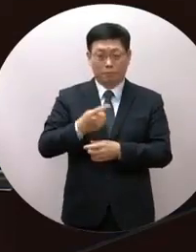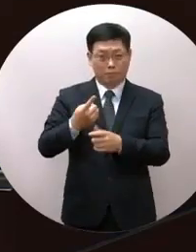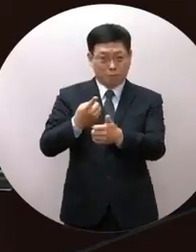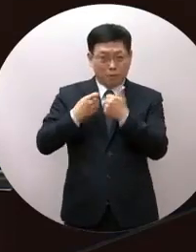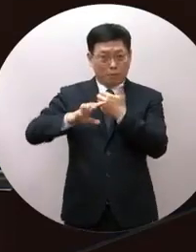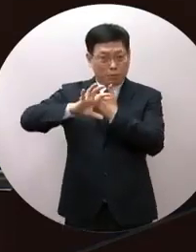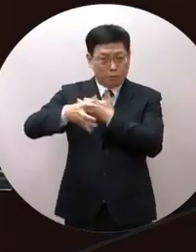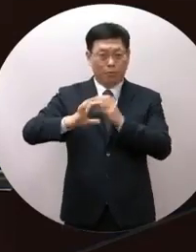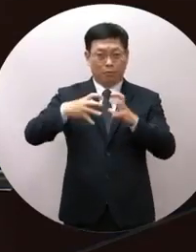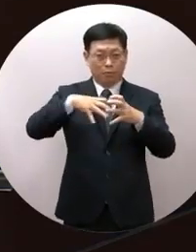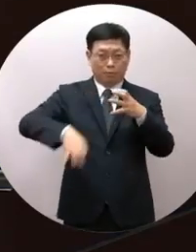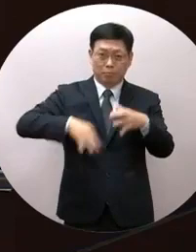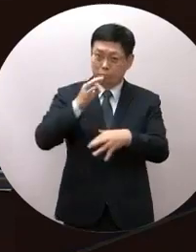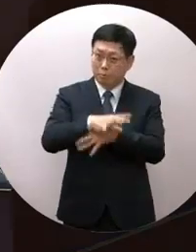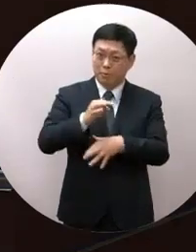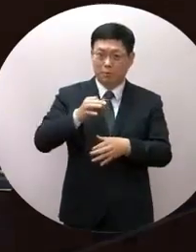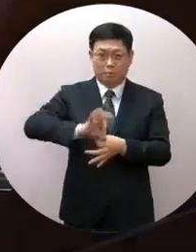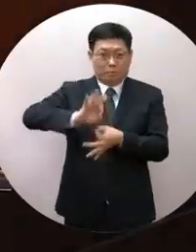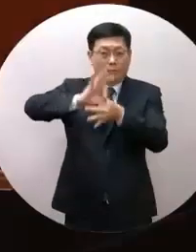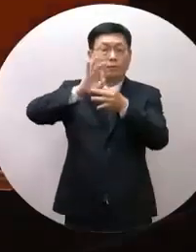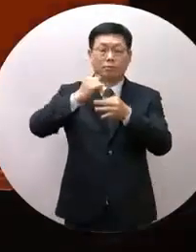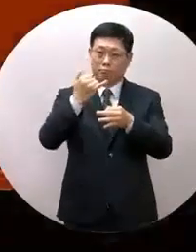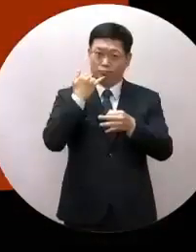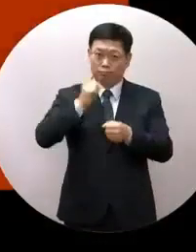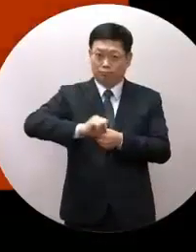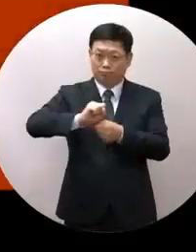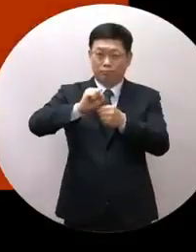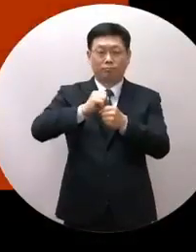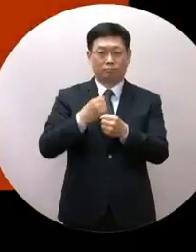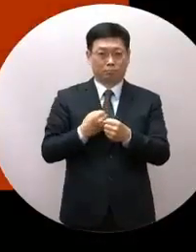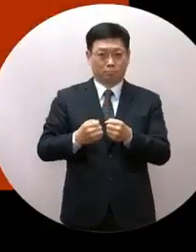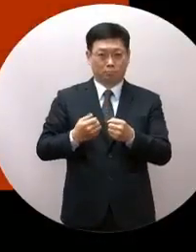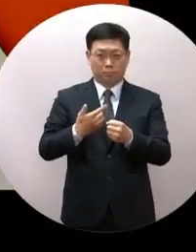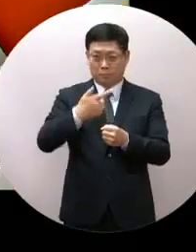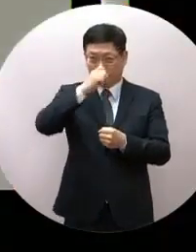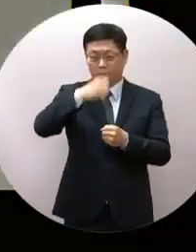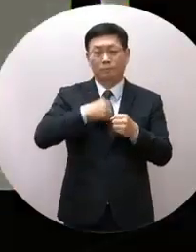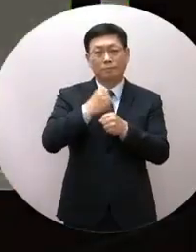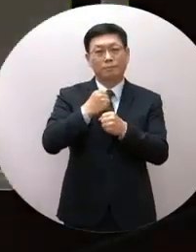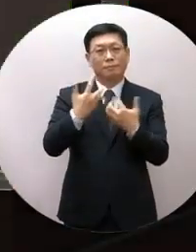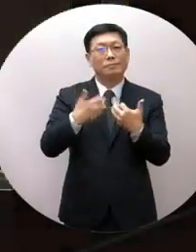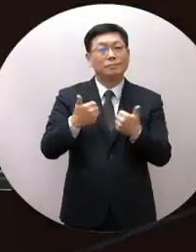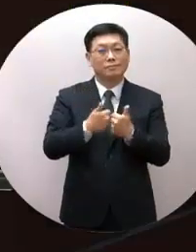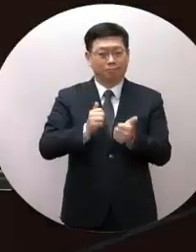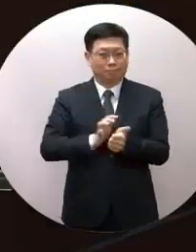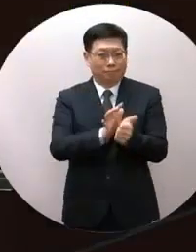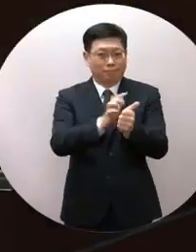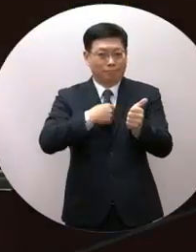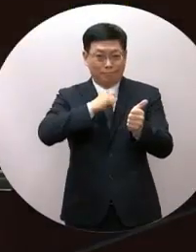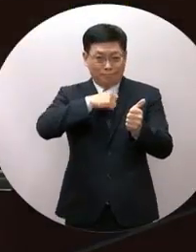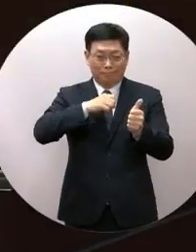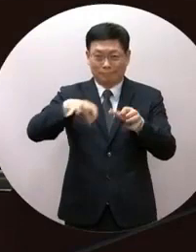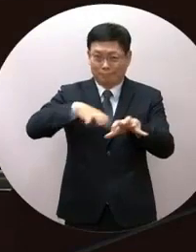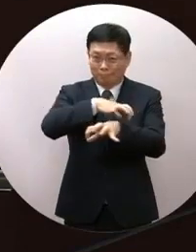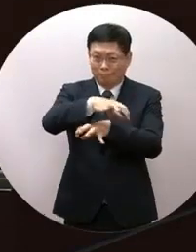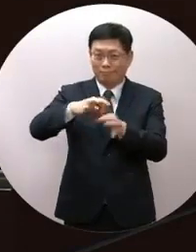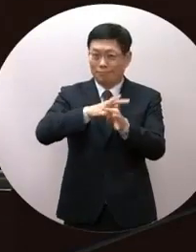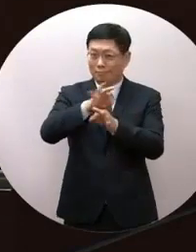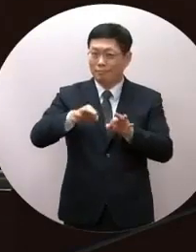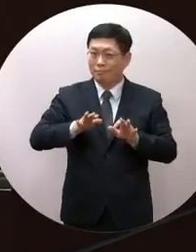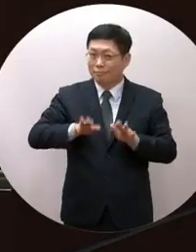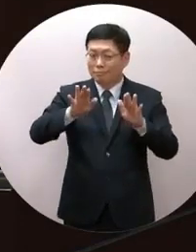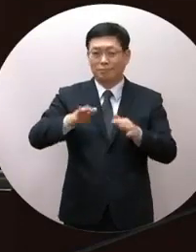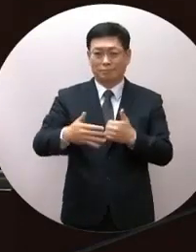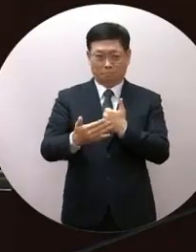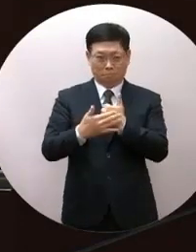厂加码投资，创造更多优质就业机会，促进台湾区域金融发展，让